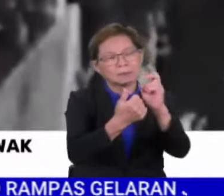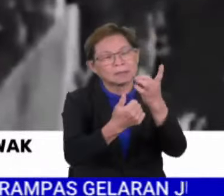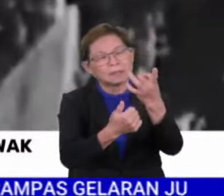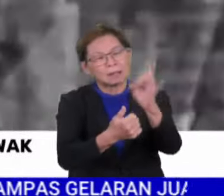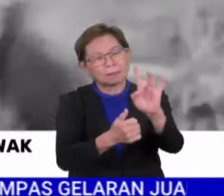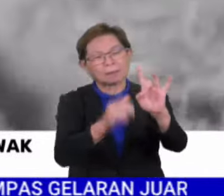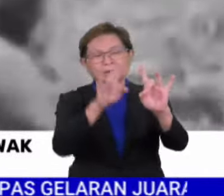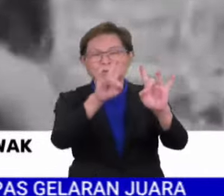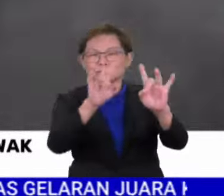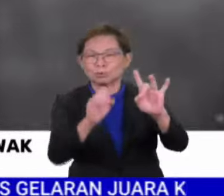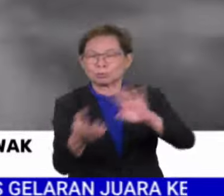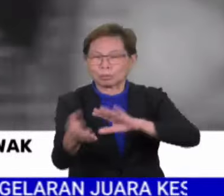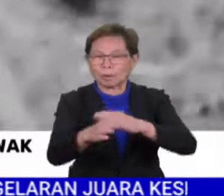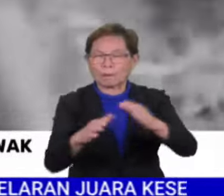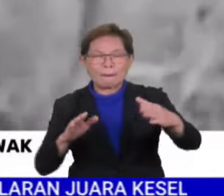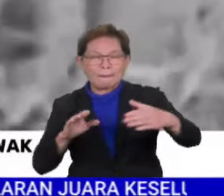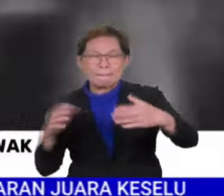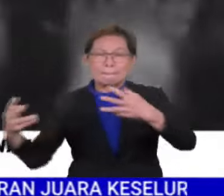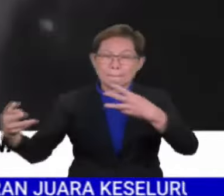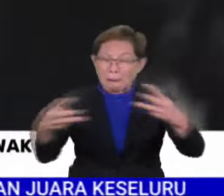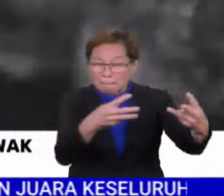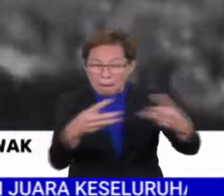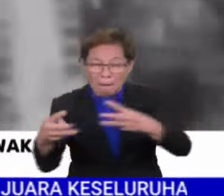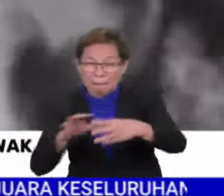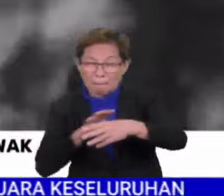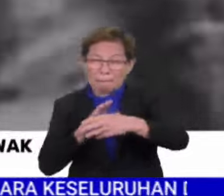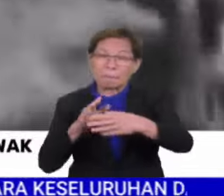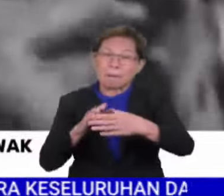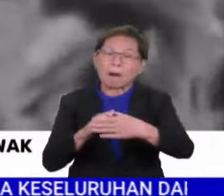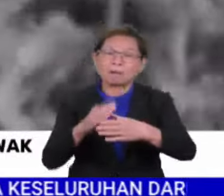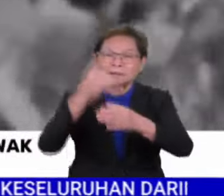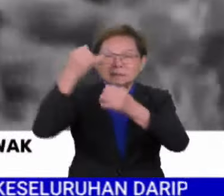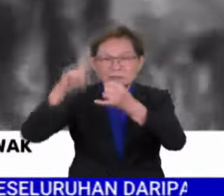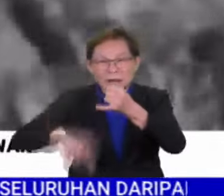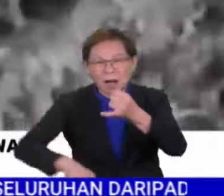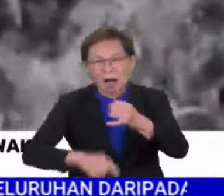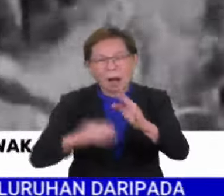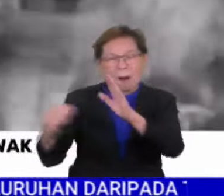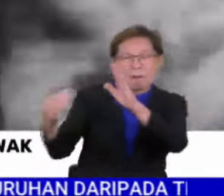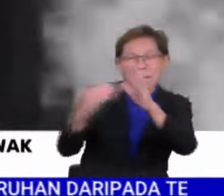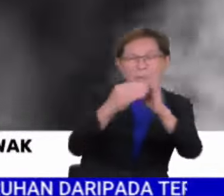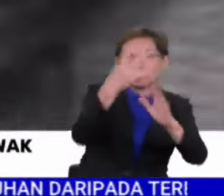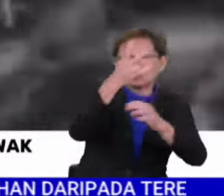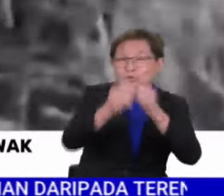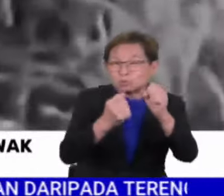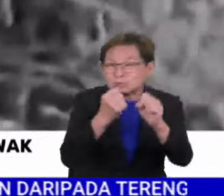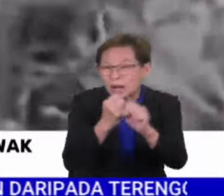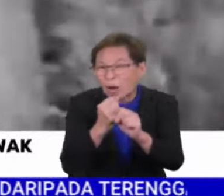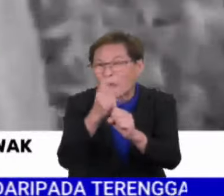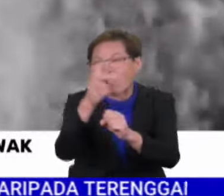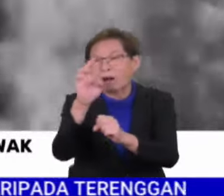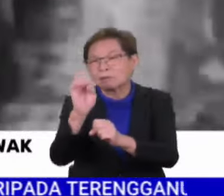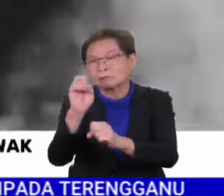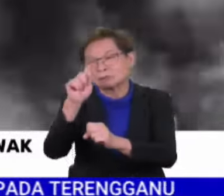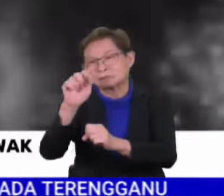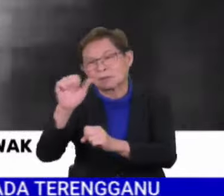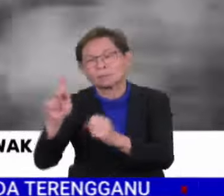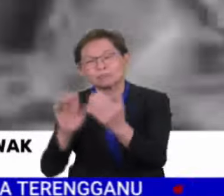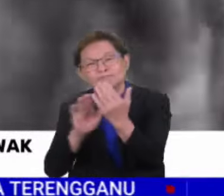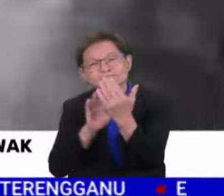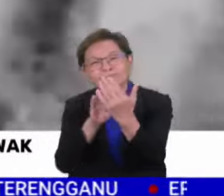1870. Serangan terakhir itu telah menamatkan penentangan selama 17 tahun rentap terhadap Raja